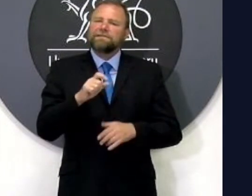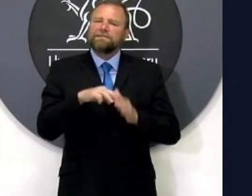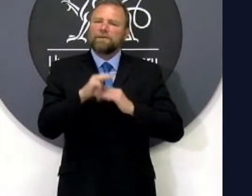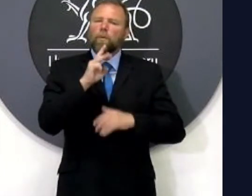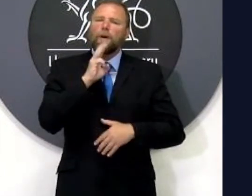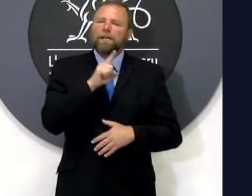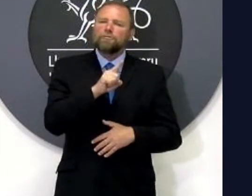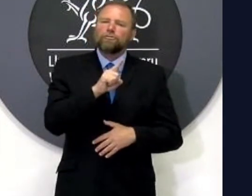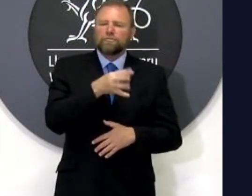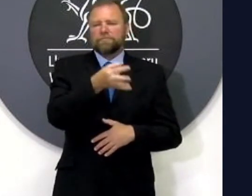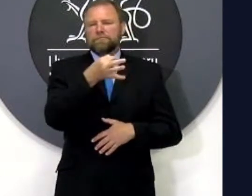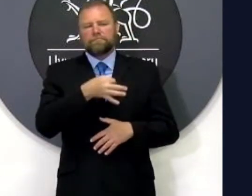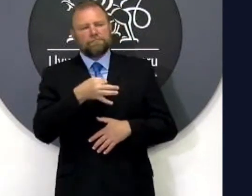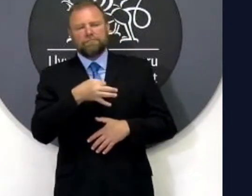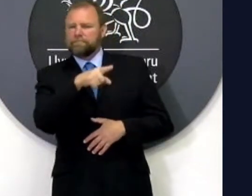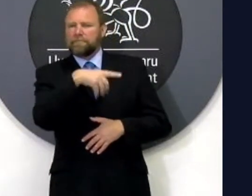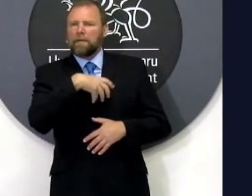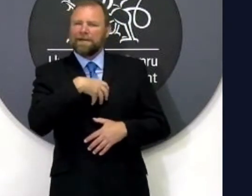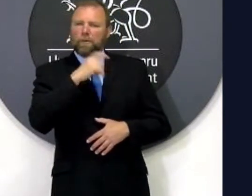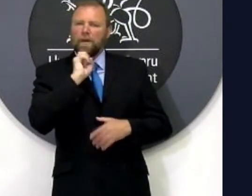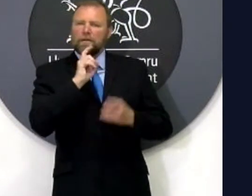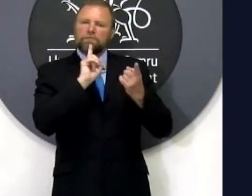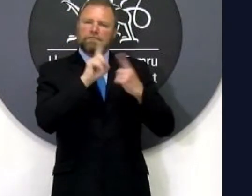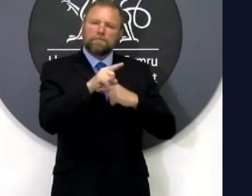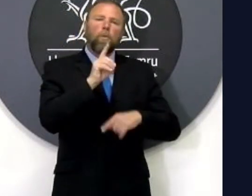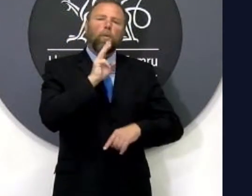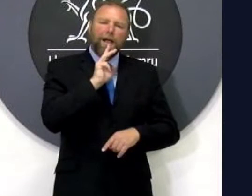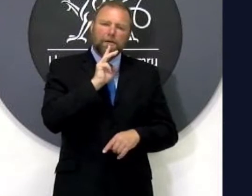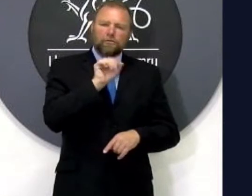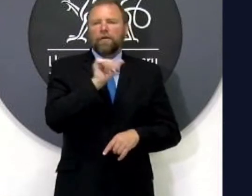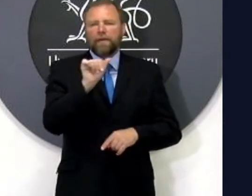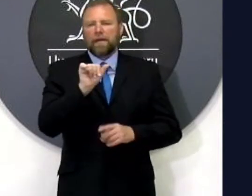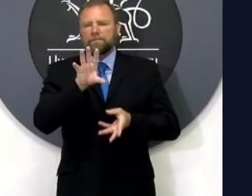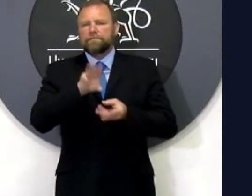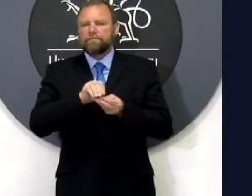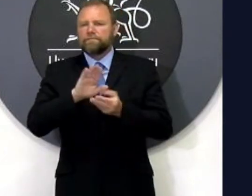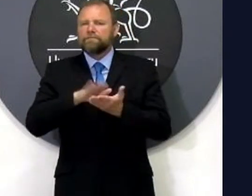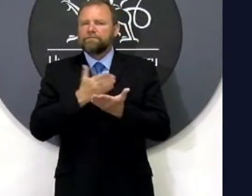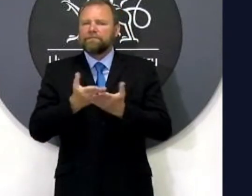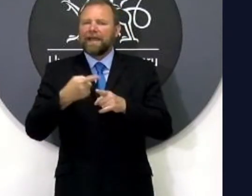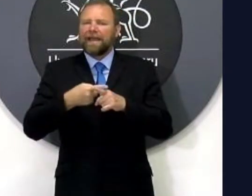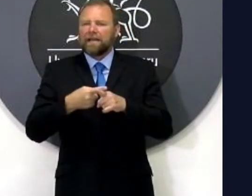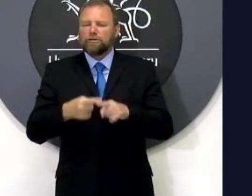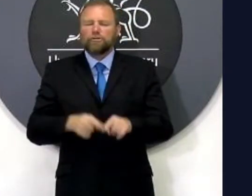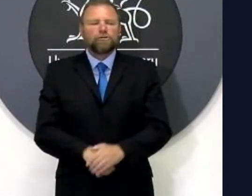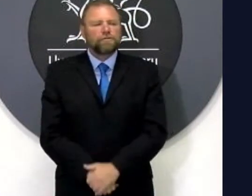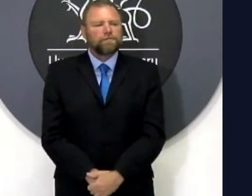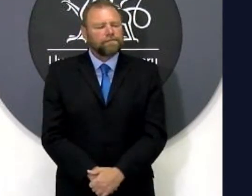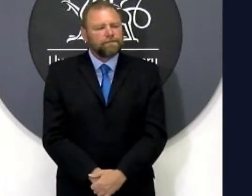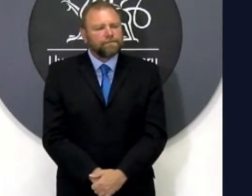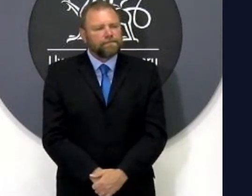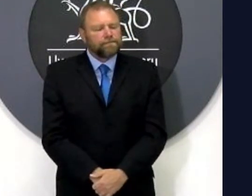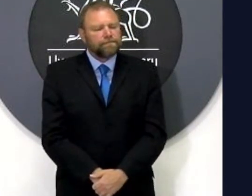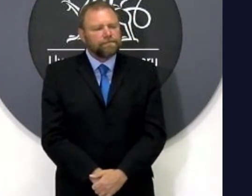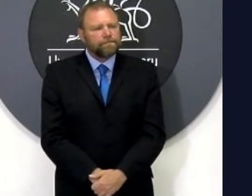y canllawiau sydd wedi i setio allan ar gyfer y rheini sydd wedi cael y cyfle erbyn hyn i ail